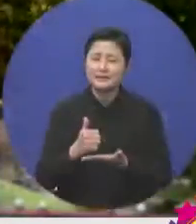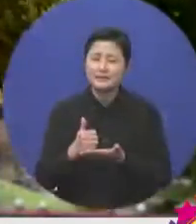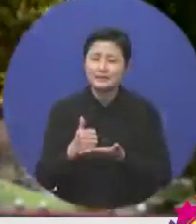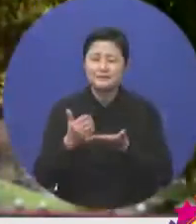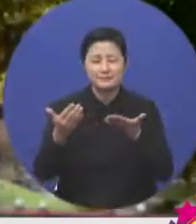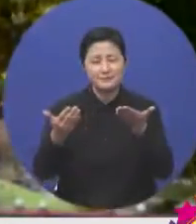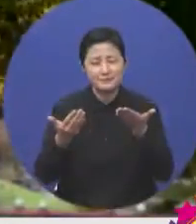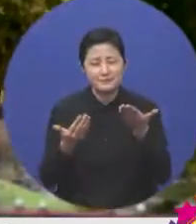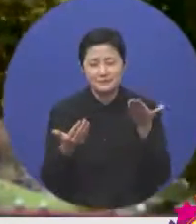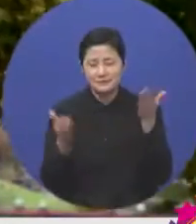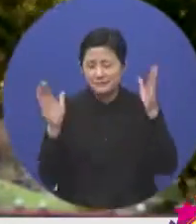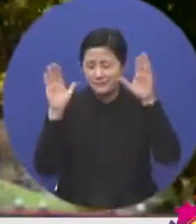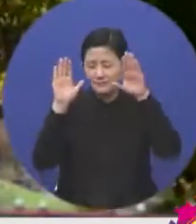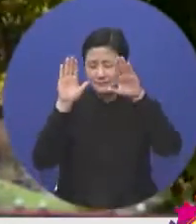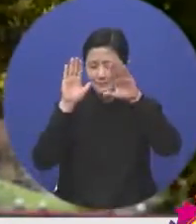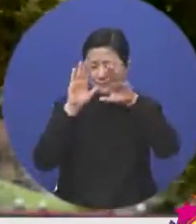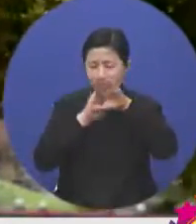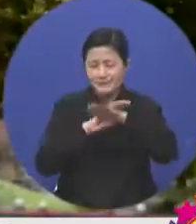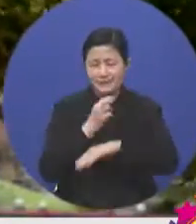밤에